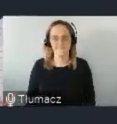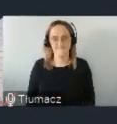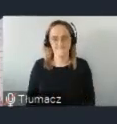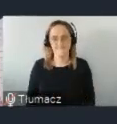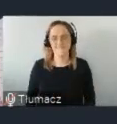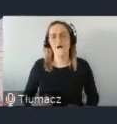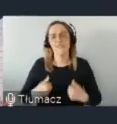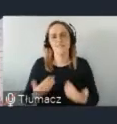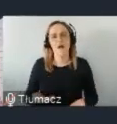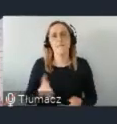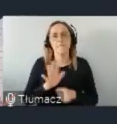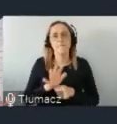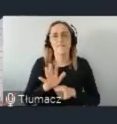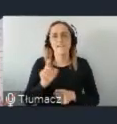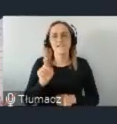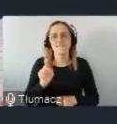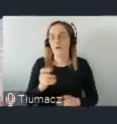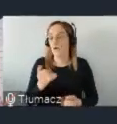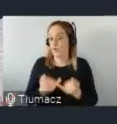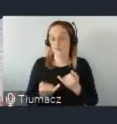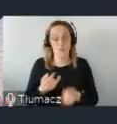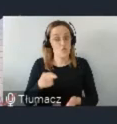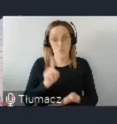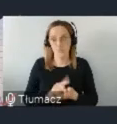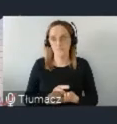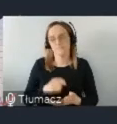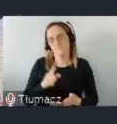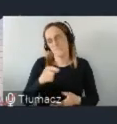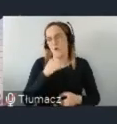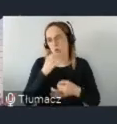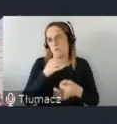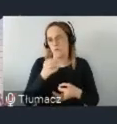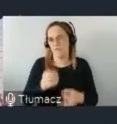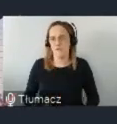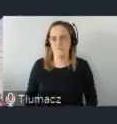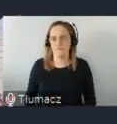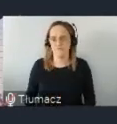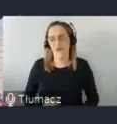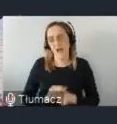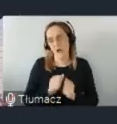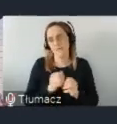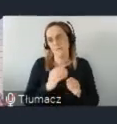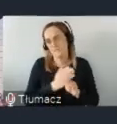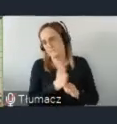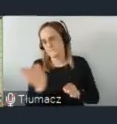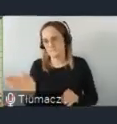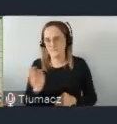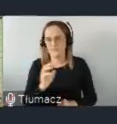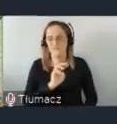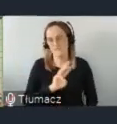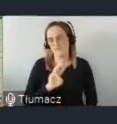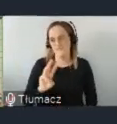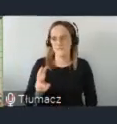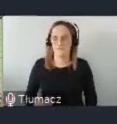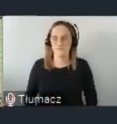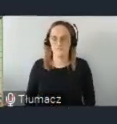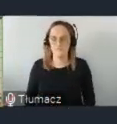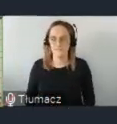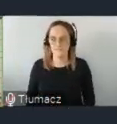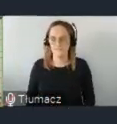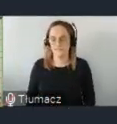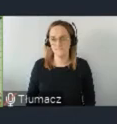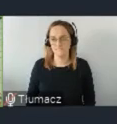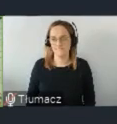Dajmy sobie jeszcze 15 sekund. Jak się nie uda, to opowiem o tym. Albo przekieruję was na stronę. Przecież jak nie tak, to ich